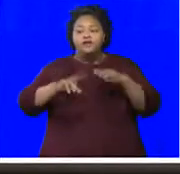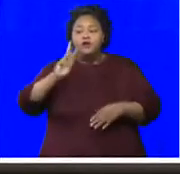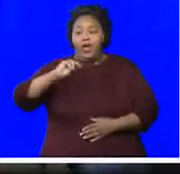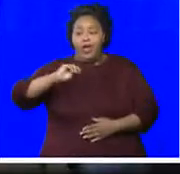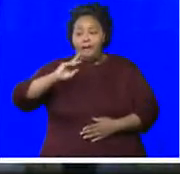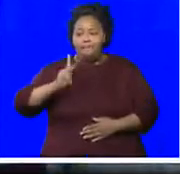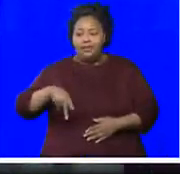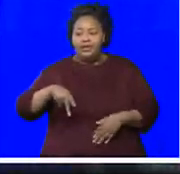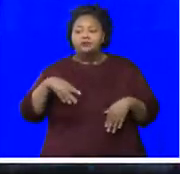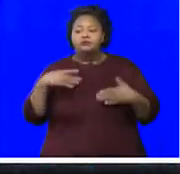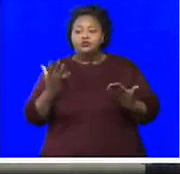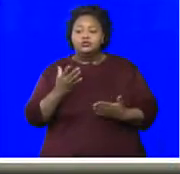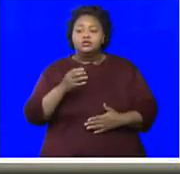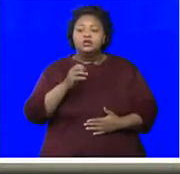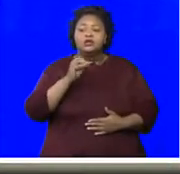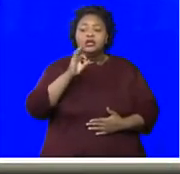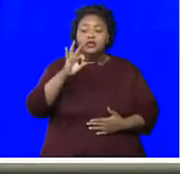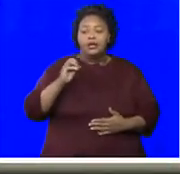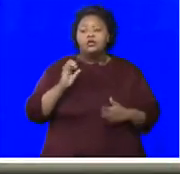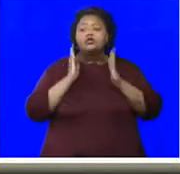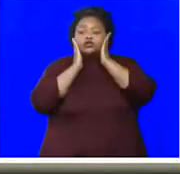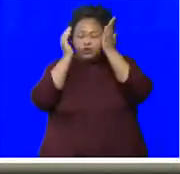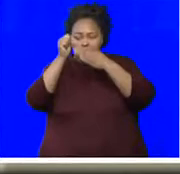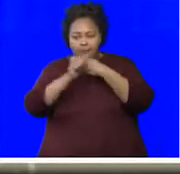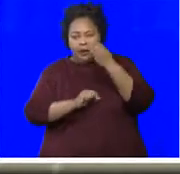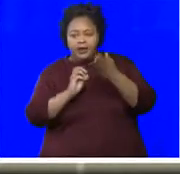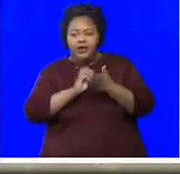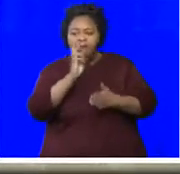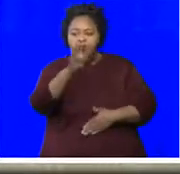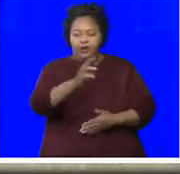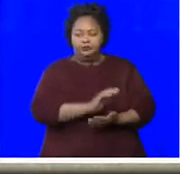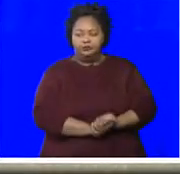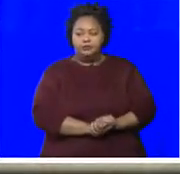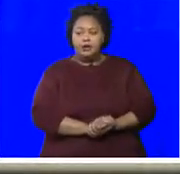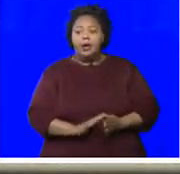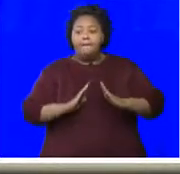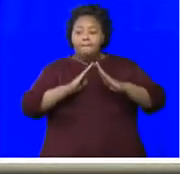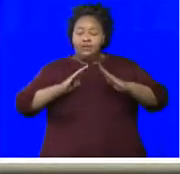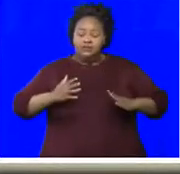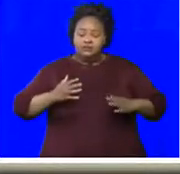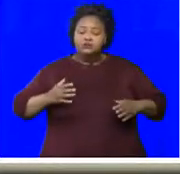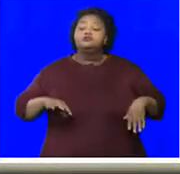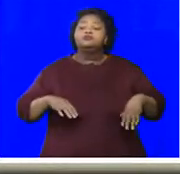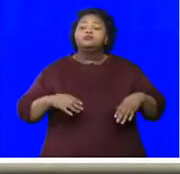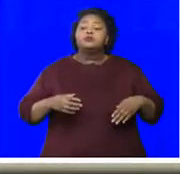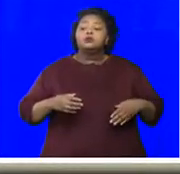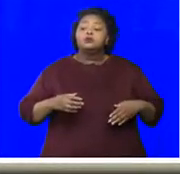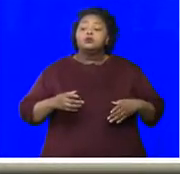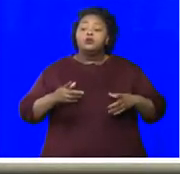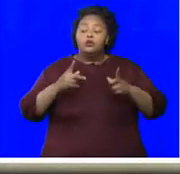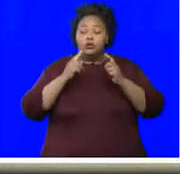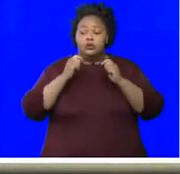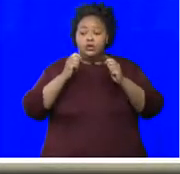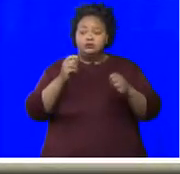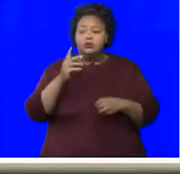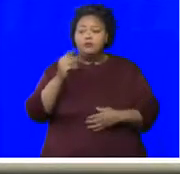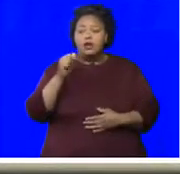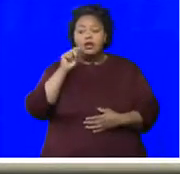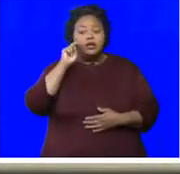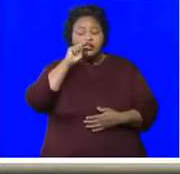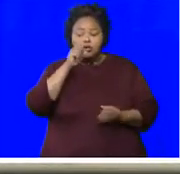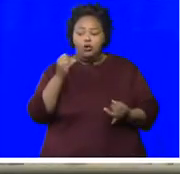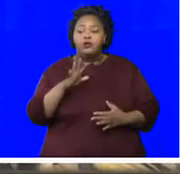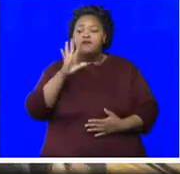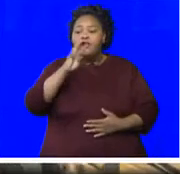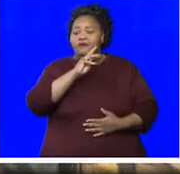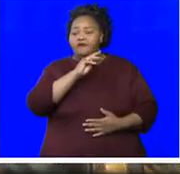eminyakeni losedulu. Litikwete emisebeni lemikhulu nekuthutha lidzinga imali engetulu kwetigidzigidzi letisihlanu temalangeni 5 billion emalangeni